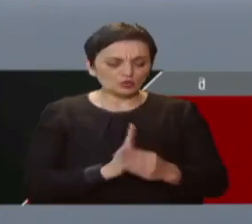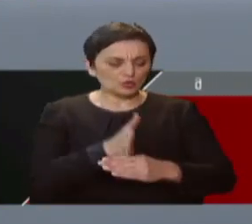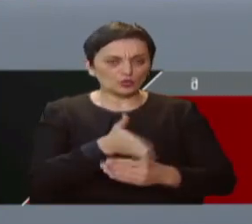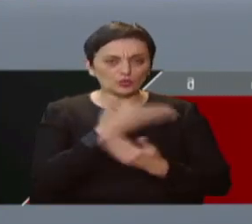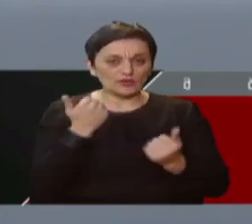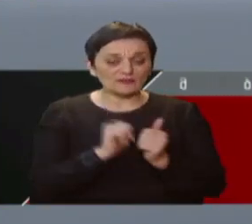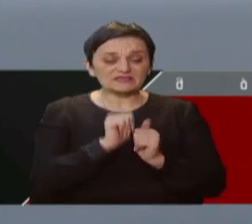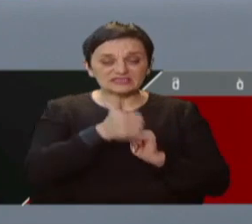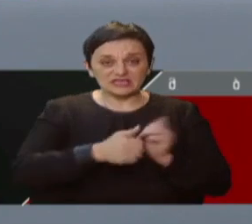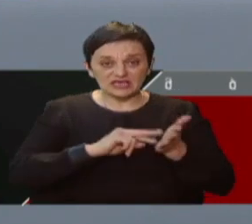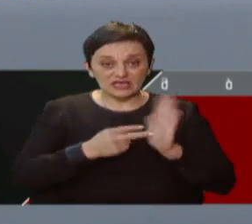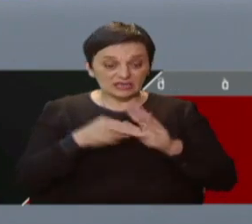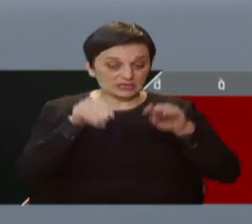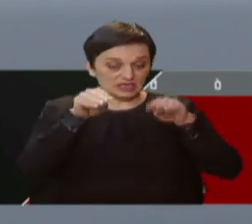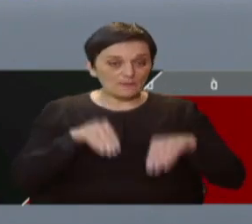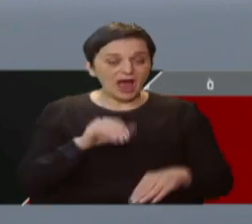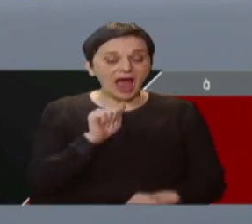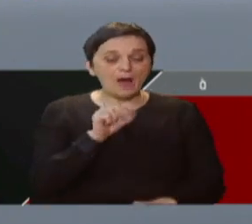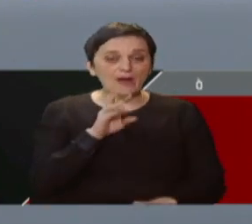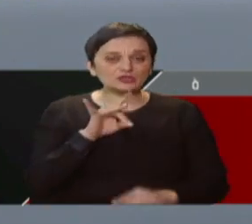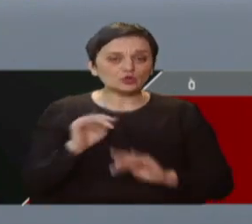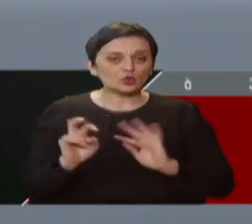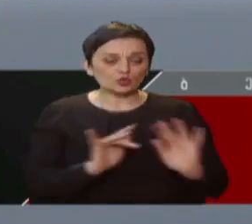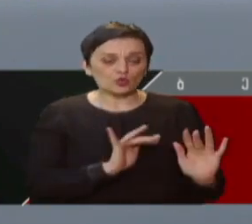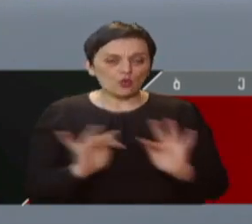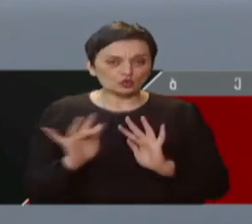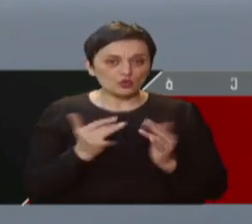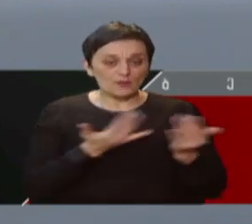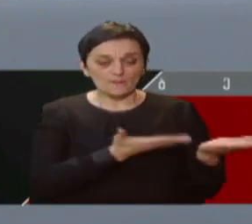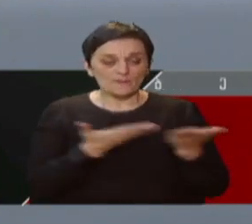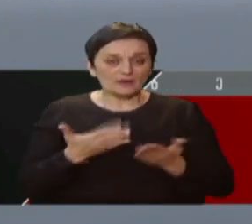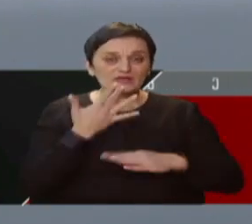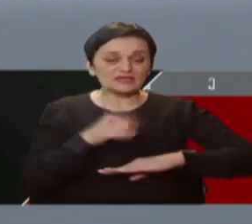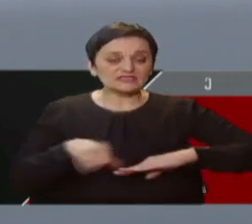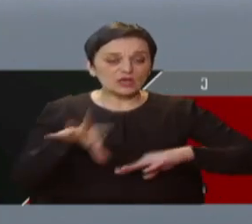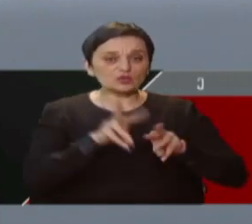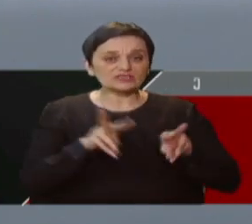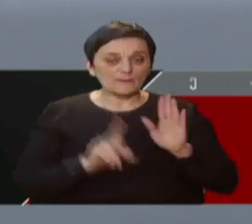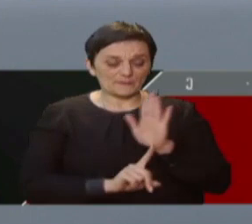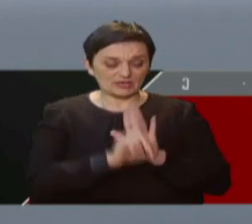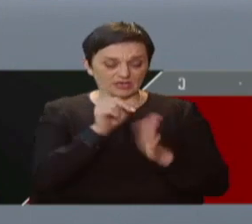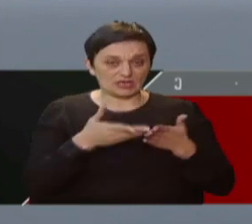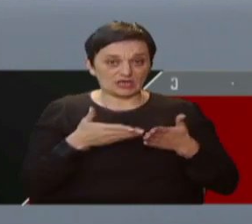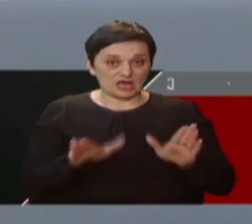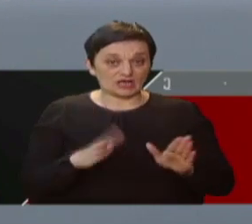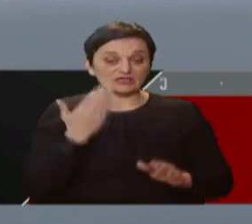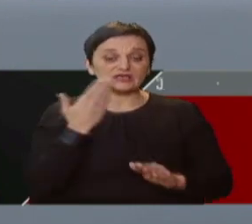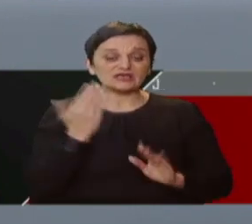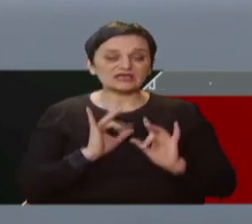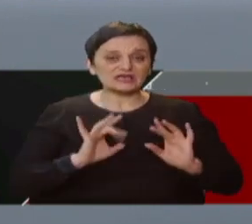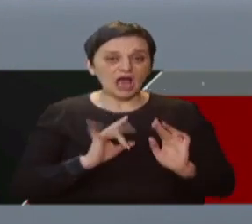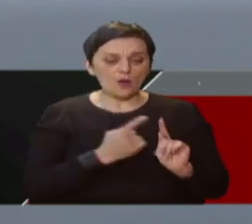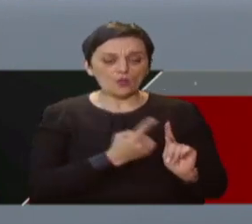Cine s-a gătare legec bismer cadui ambasadorial gonisie bismer maspinzelma nu s-a garoșat metam ministru magaxna. Soret gamam solta